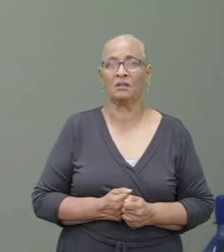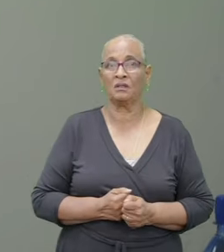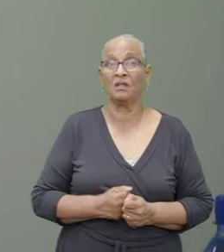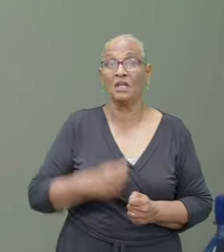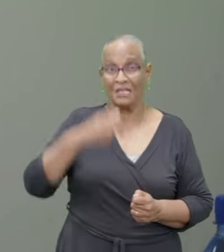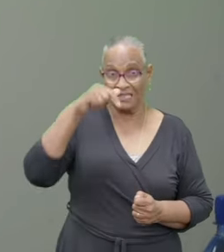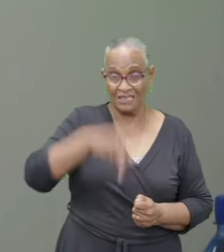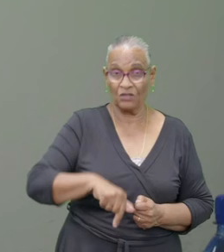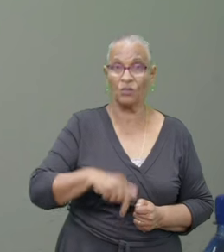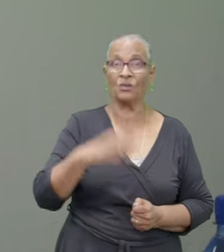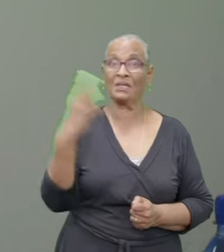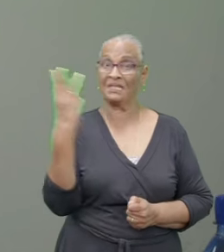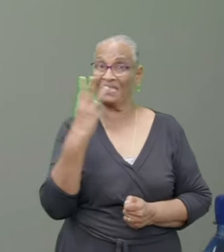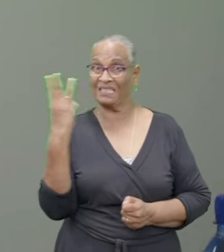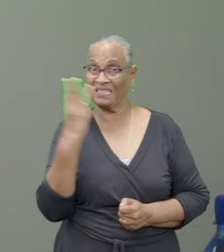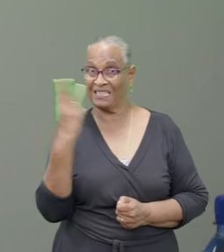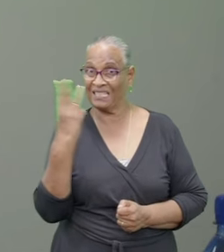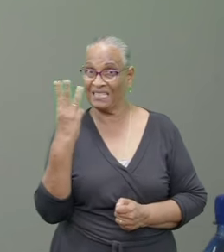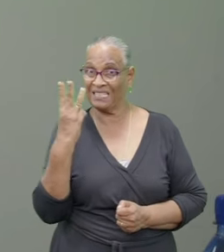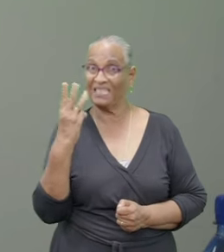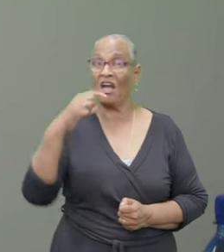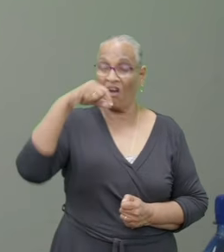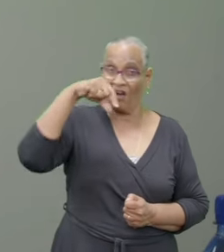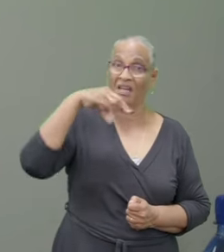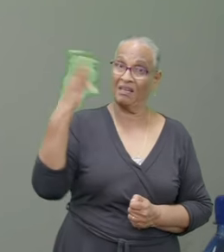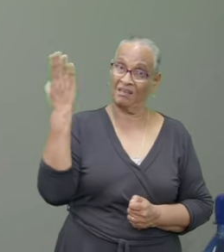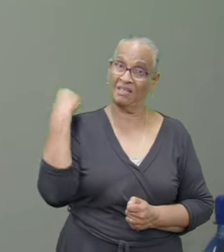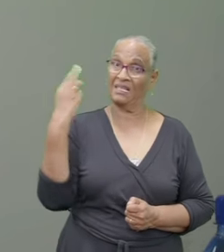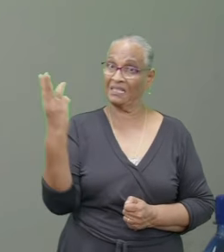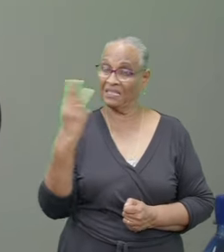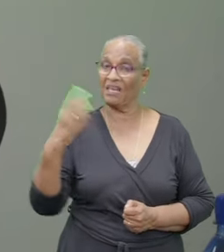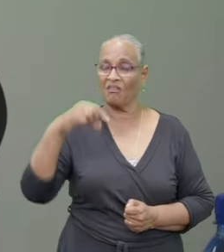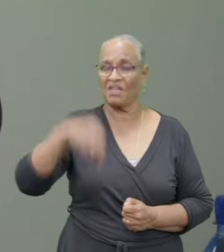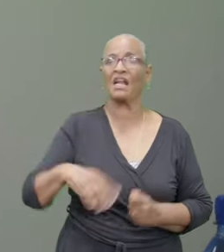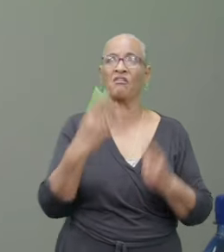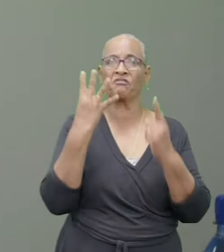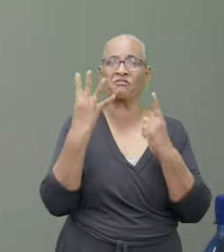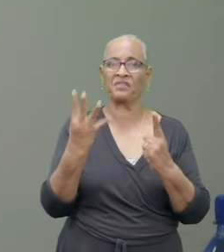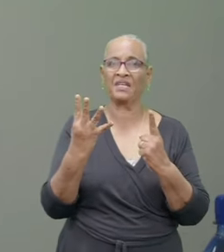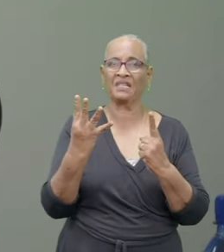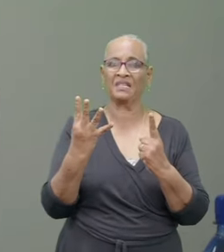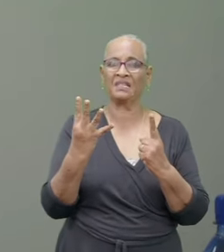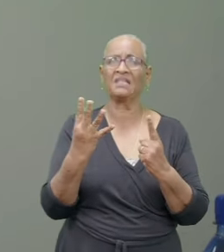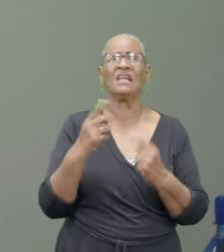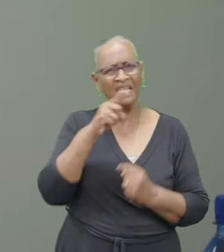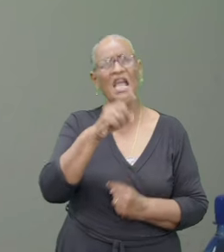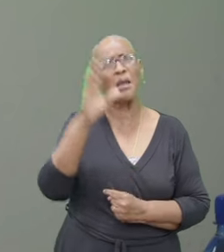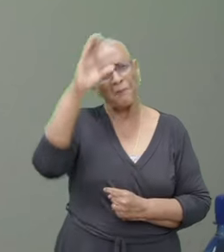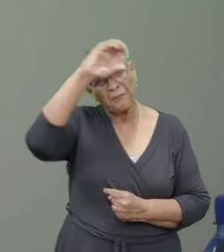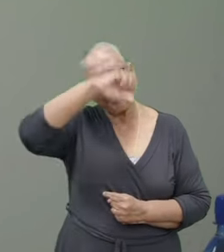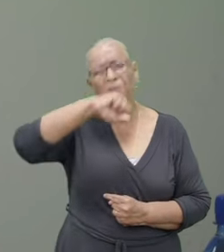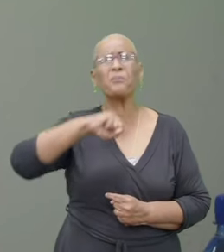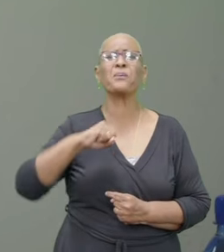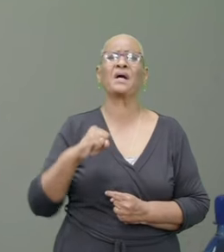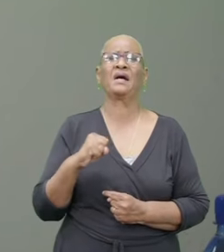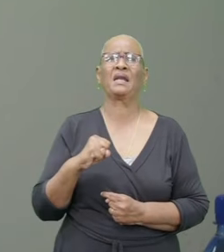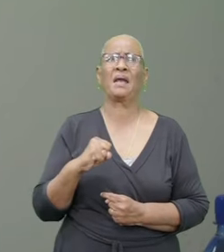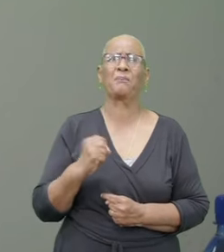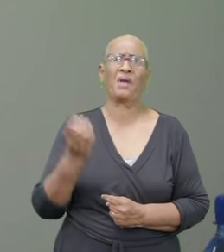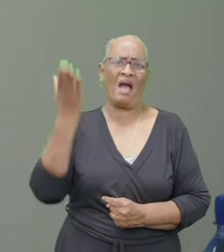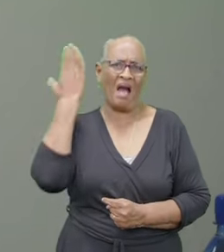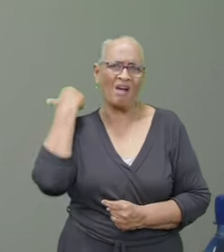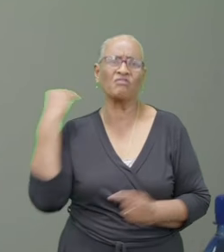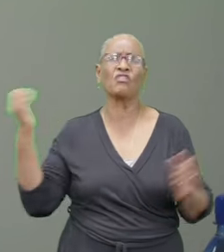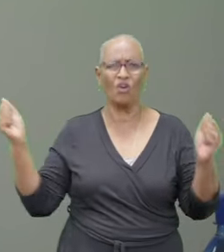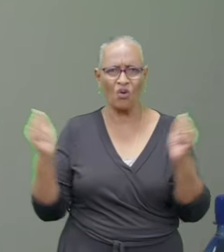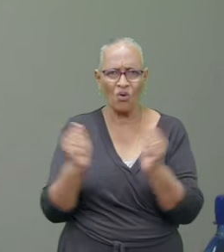van 33 en per vandaag naar 14, dan kunt u al begrijpen dat er inderdaad we te kampen hebben gehad in de afgelopen